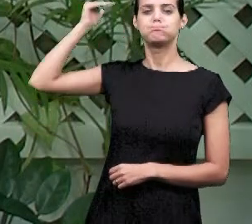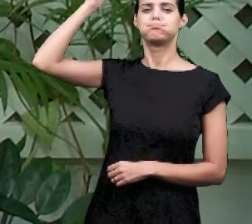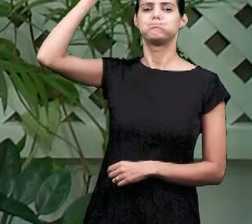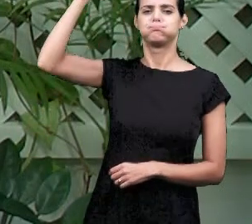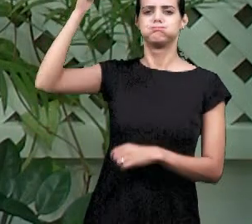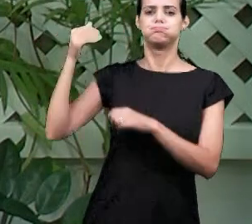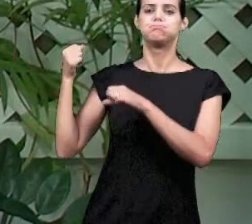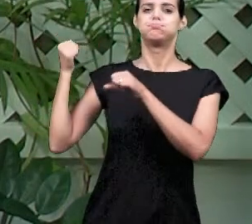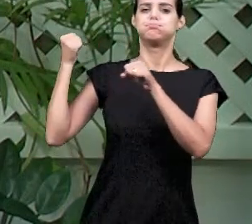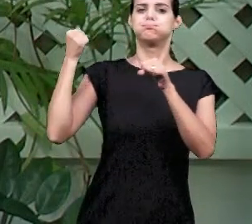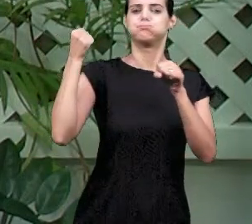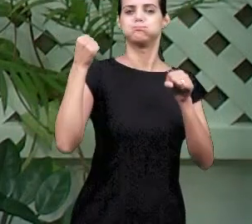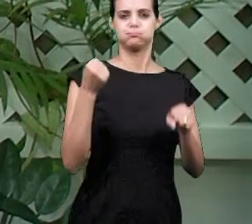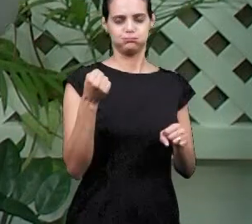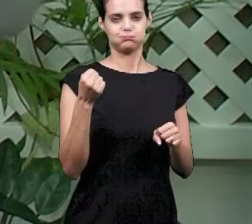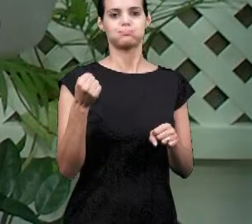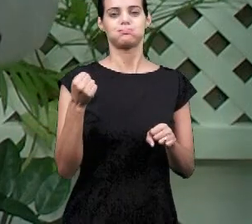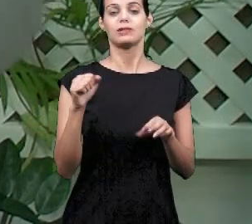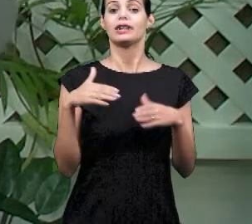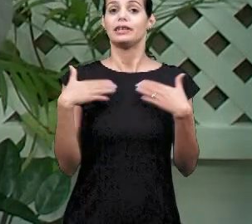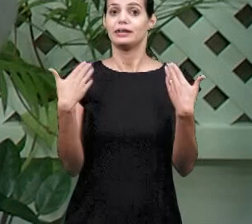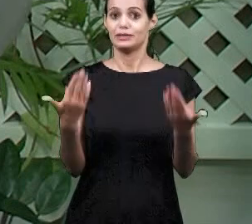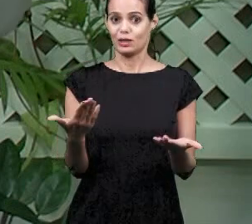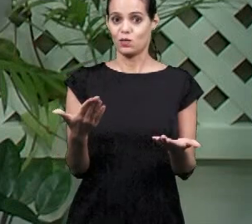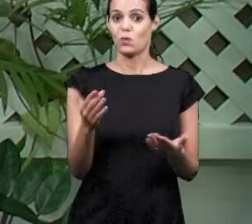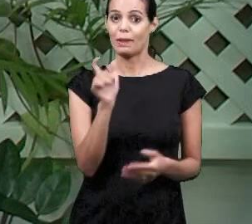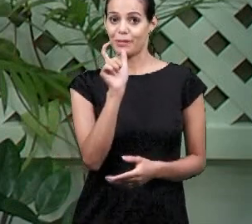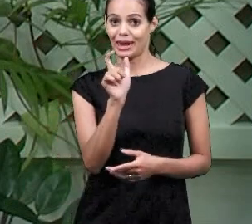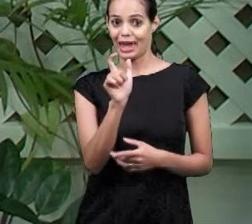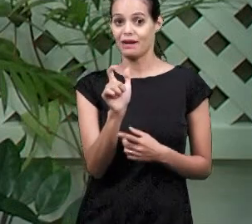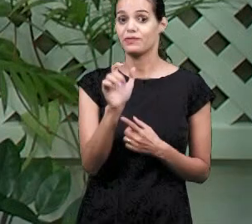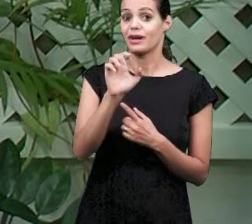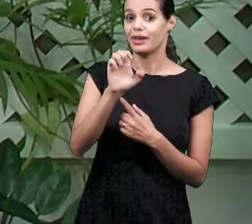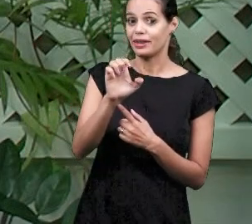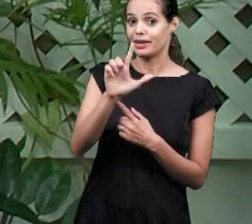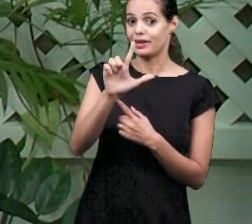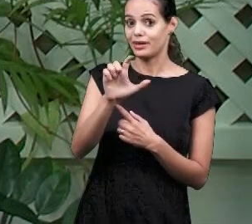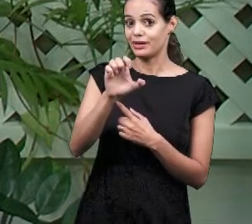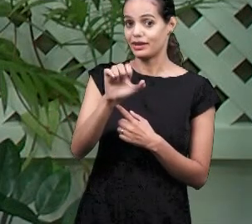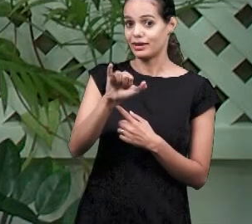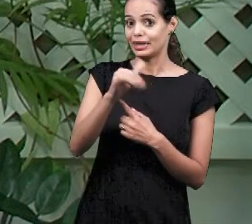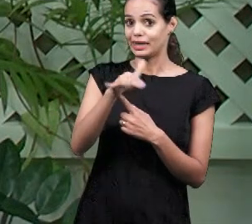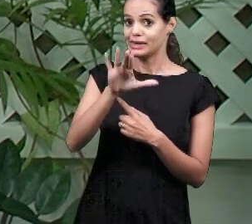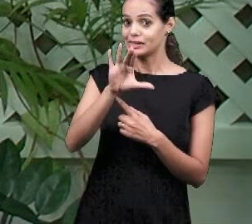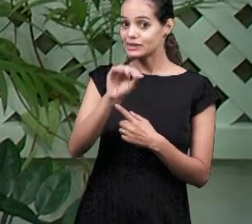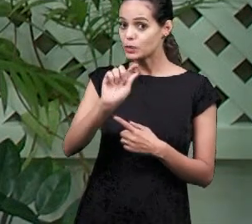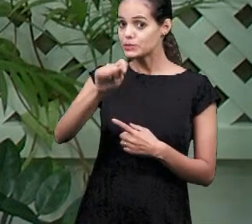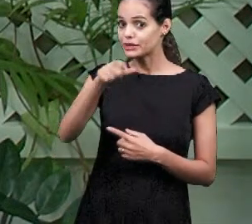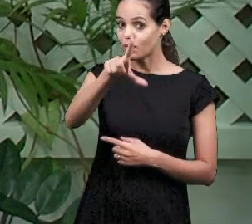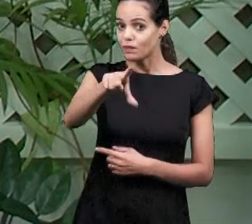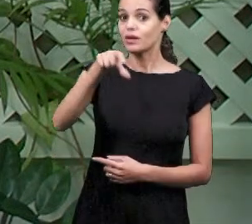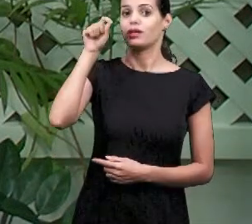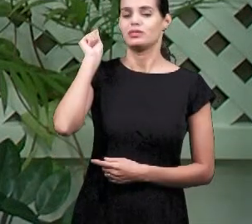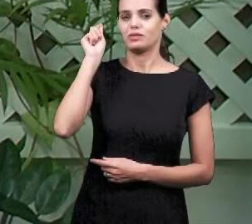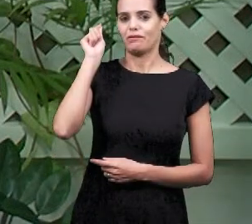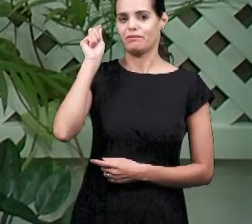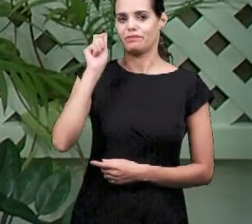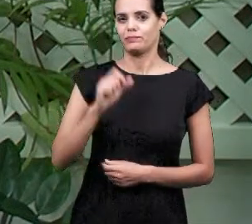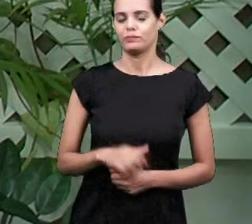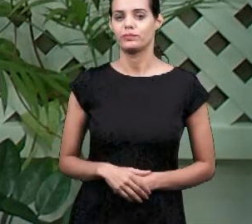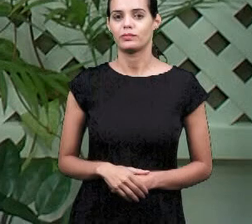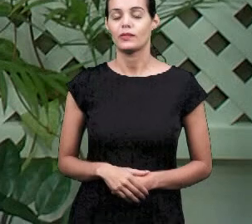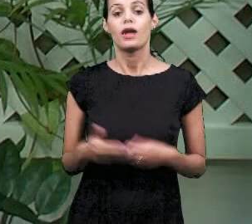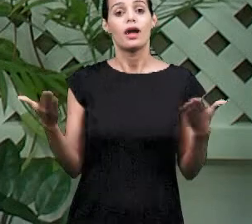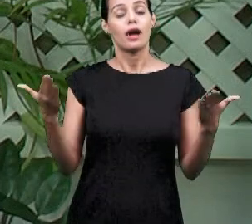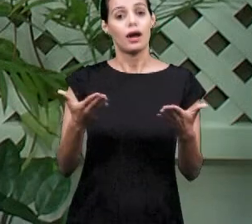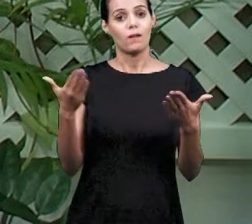su où se trouvait Zachée. Il connaissait le nom de Zachée. Quand il a découvert, il a su que